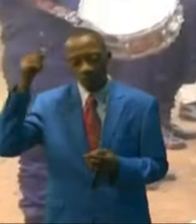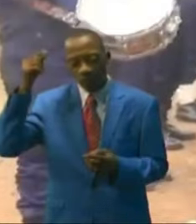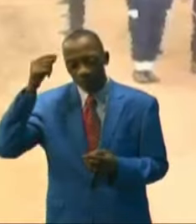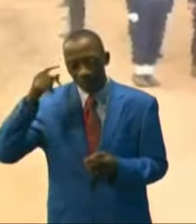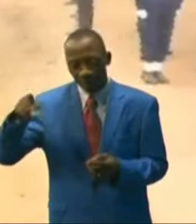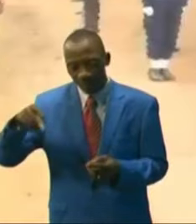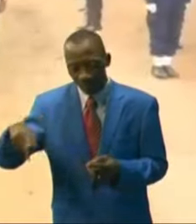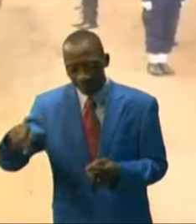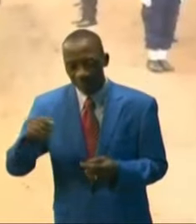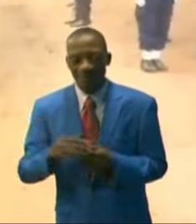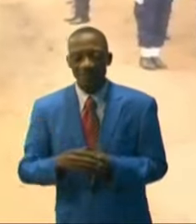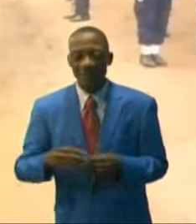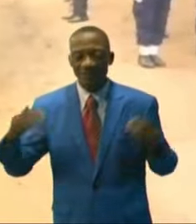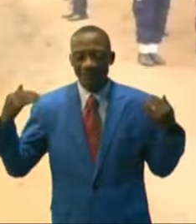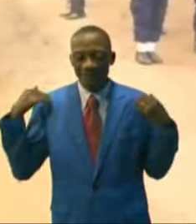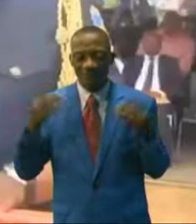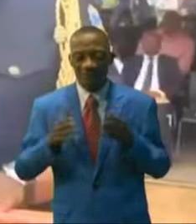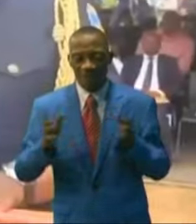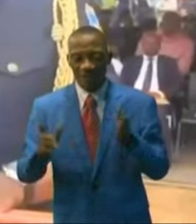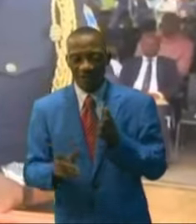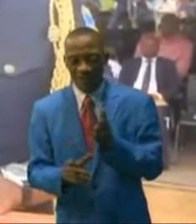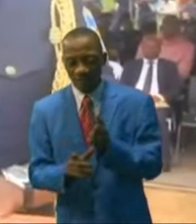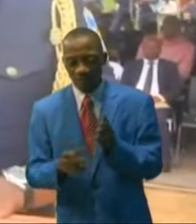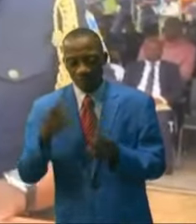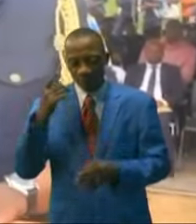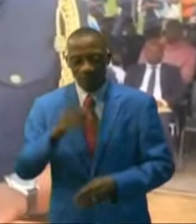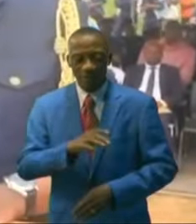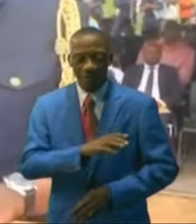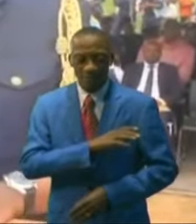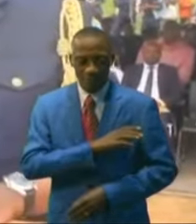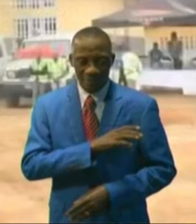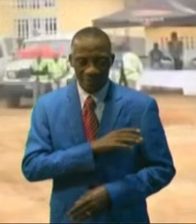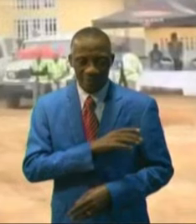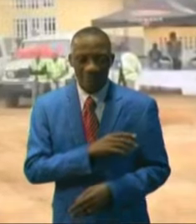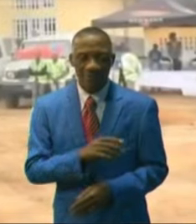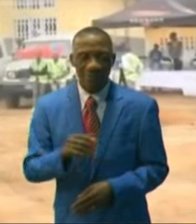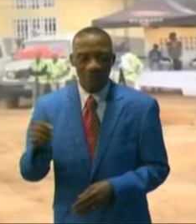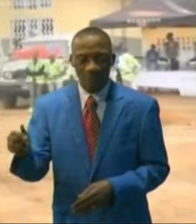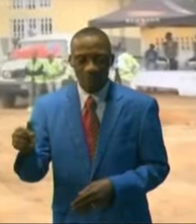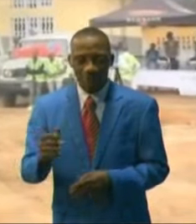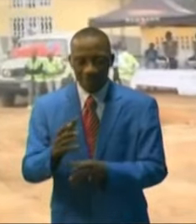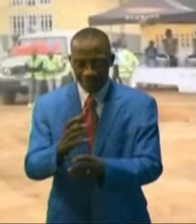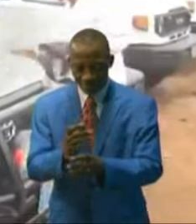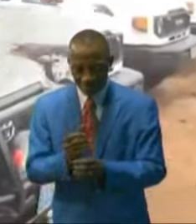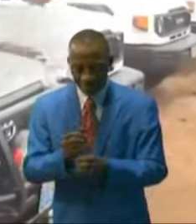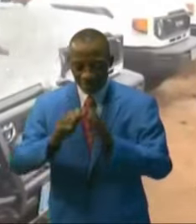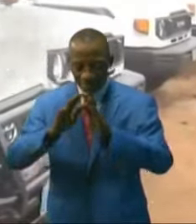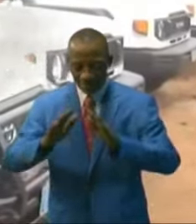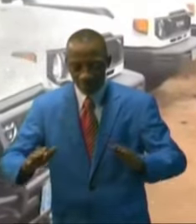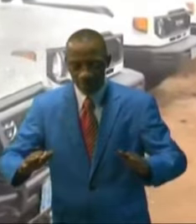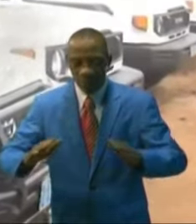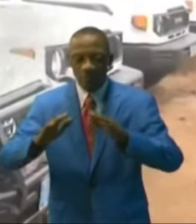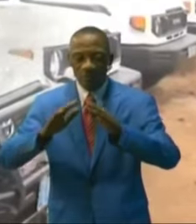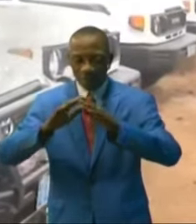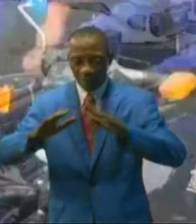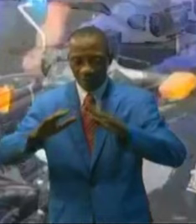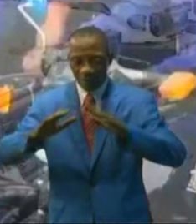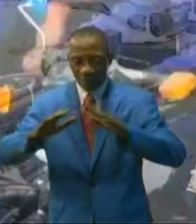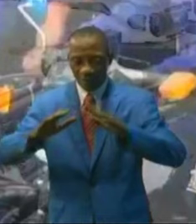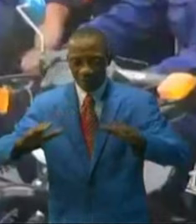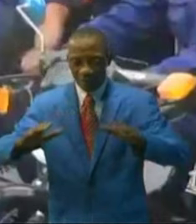général adjoint de la PNC, Bosco Galenga, qui a réceptionné ses bâtiments et autres engins roulants au nom